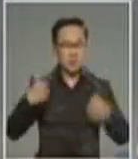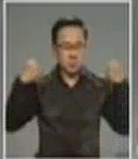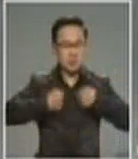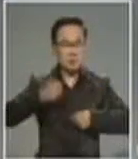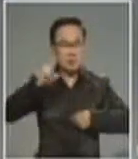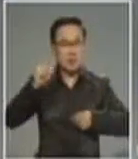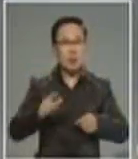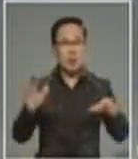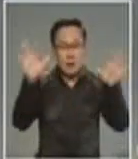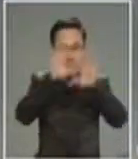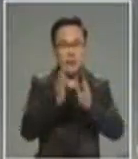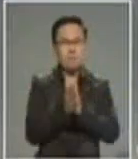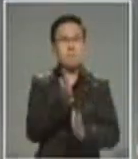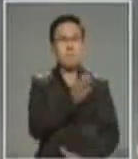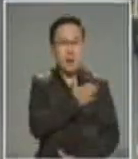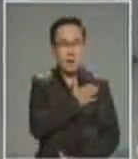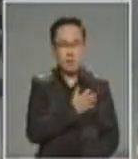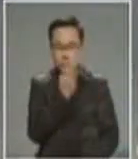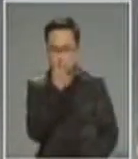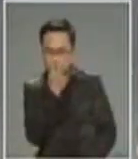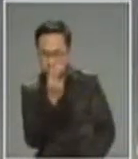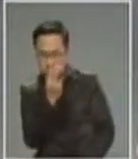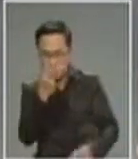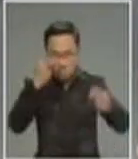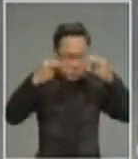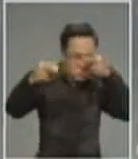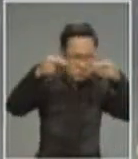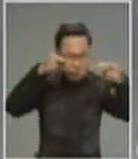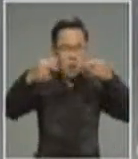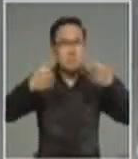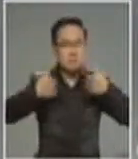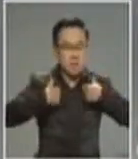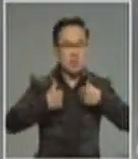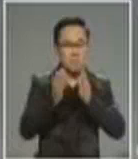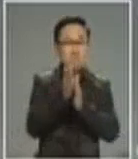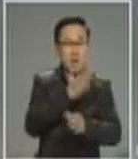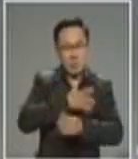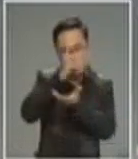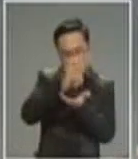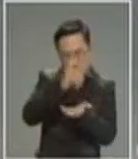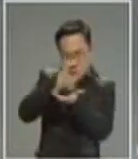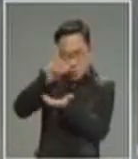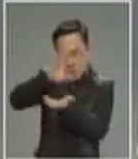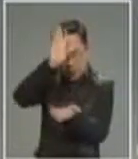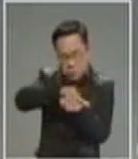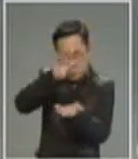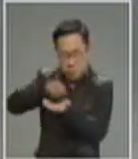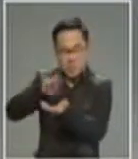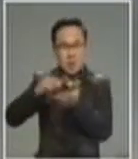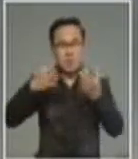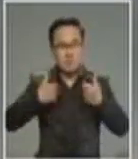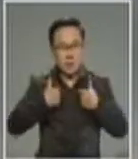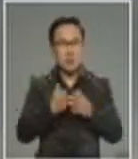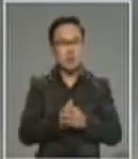เหลืองนะฮะลักษณะคล้ายกับพระภิกษุสงฆ์เนี่ยมาคอยตึงกำลังอยู่บริเวณโดยรอบมาคอยถ่ายรูปแล้วก็ติดตามการทำงานของเจ้าหน้าที่รวมทั้งมี